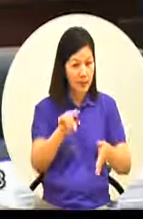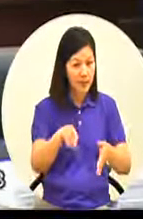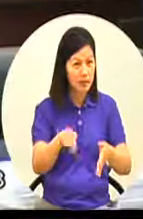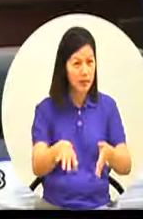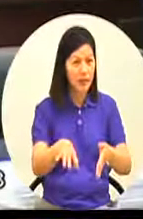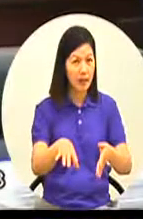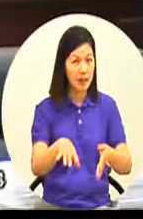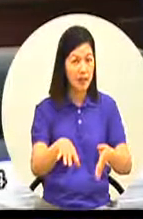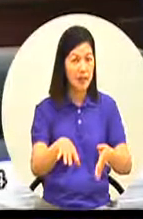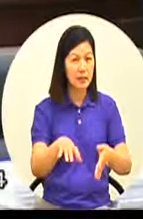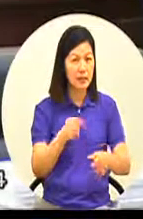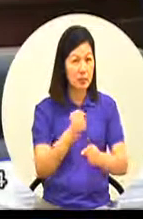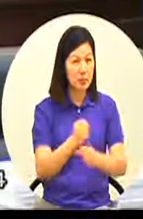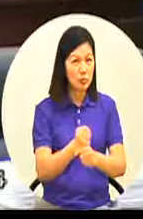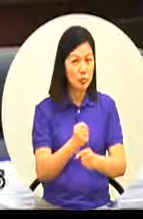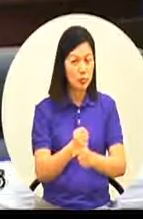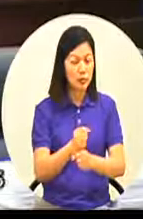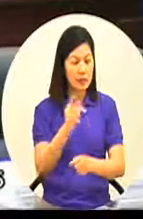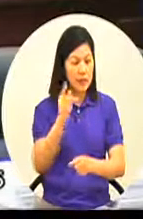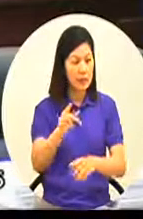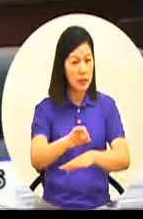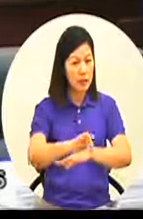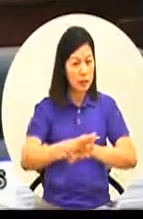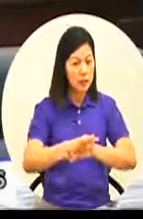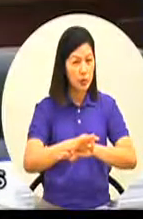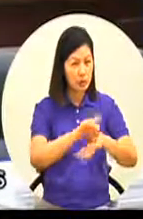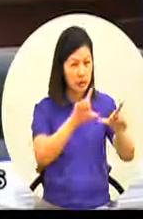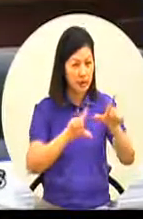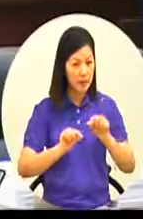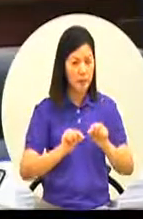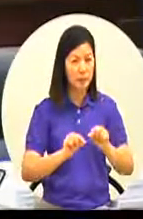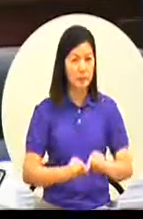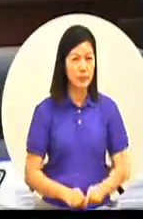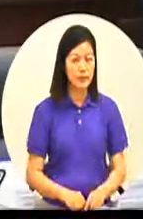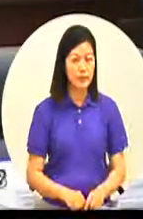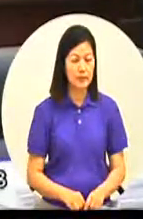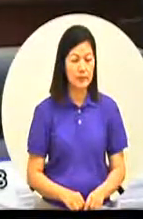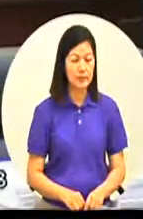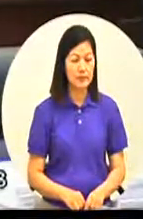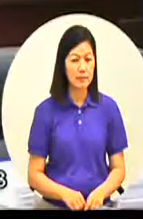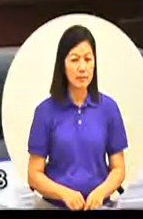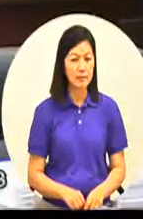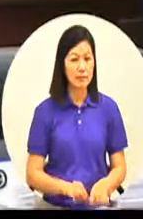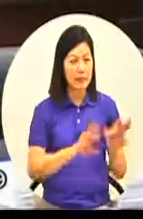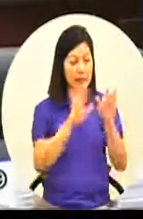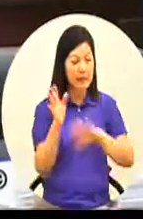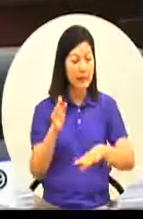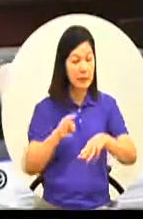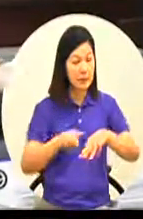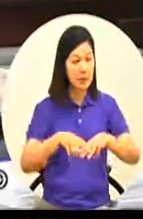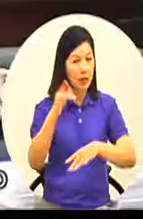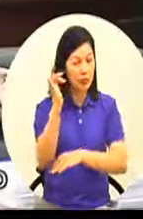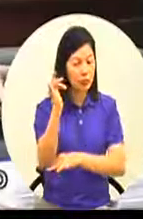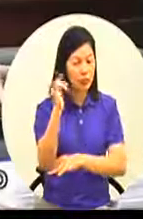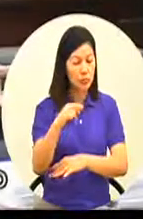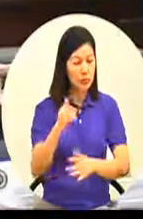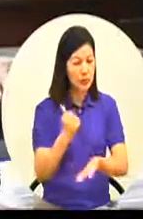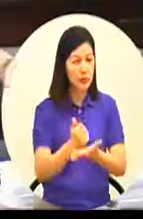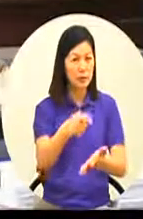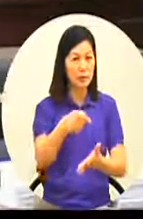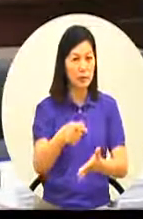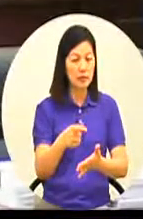做一个比较有科学根据，就是这个样本数，我觉得都一定要达到这个我们学术上的